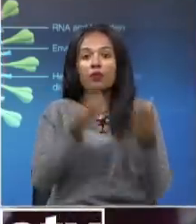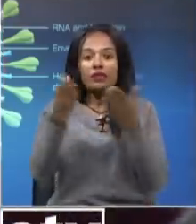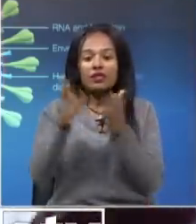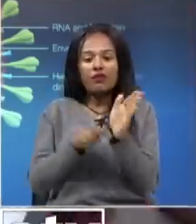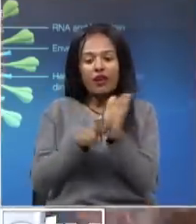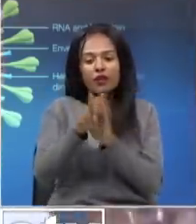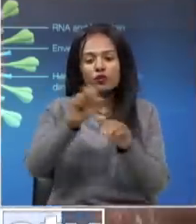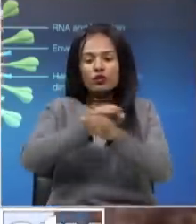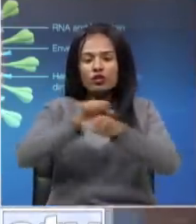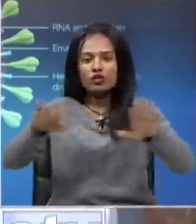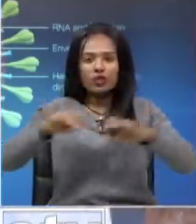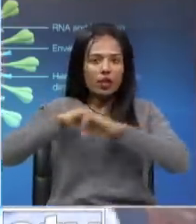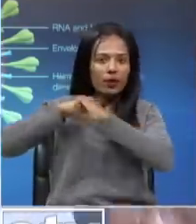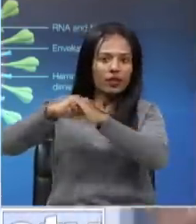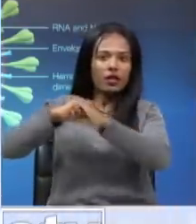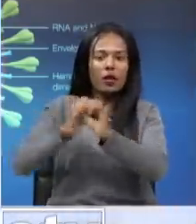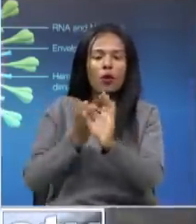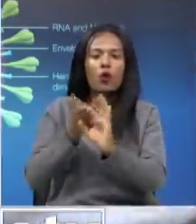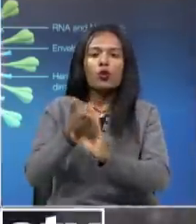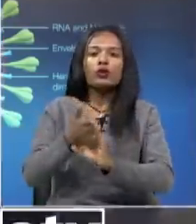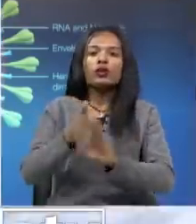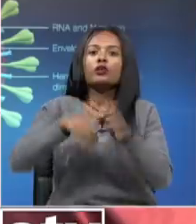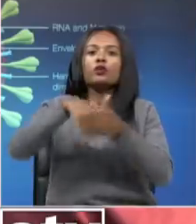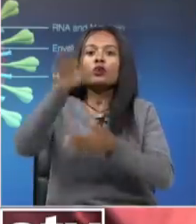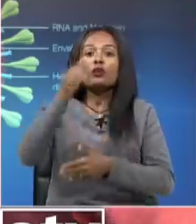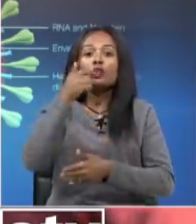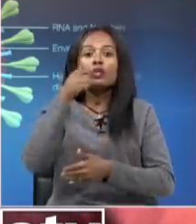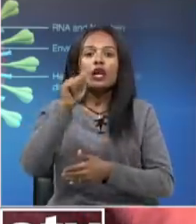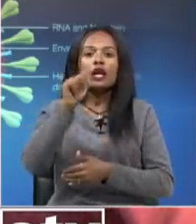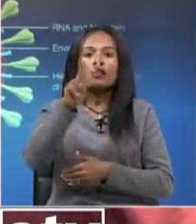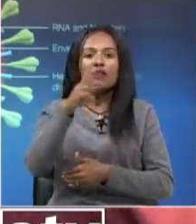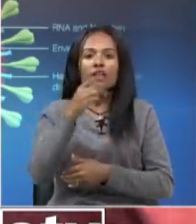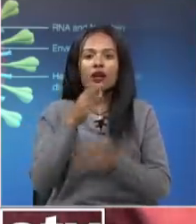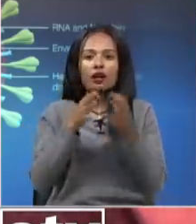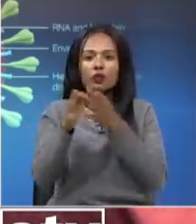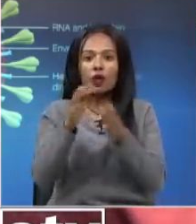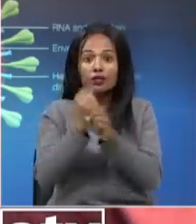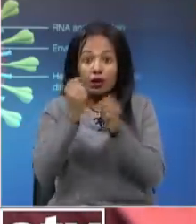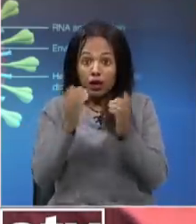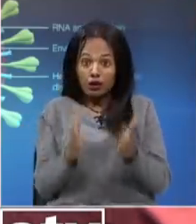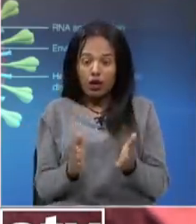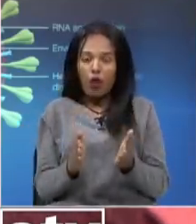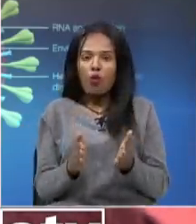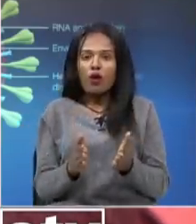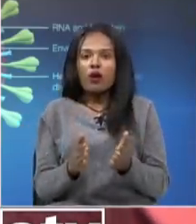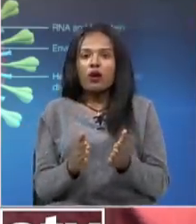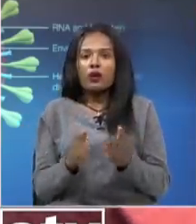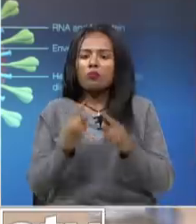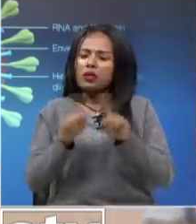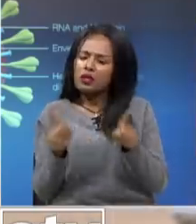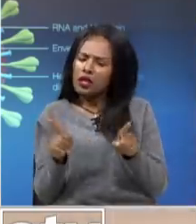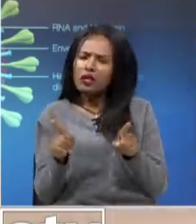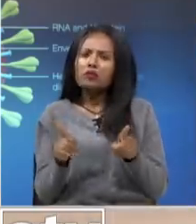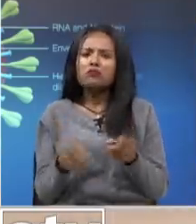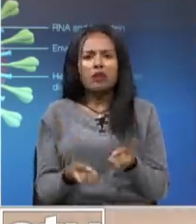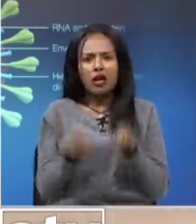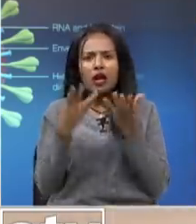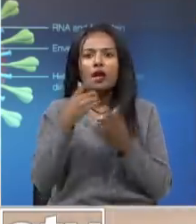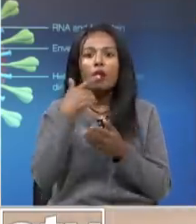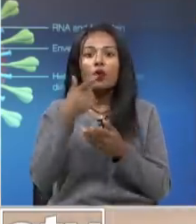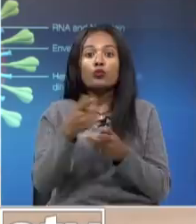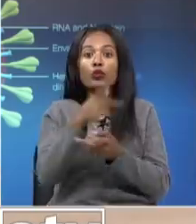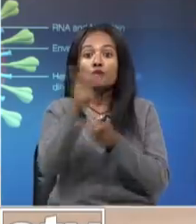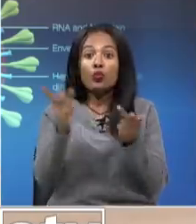የቫይረሱን ስርጭትን ለመግታት የበኩሌን እየተወጣው ነው ሲል ለኢቲቪ ገልጿል። ሰራተኛው በተለይ በርካታ ባሉበት